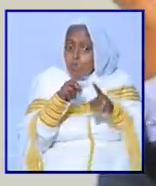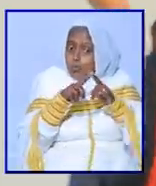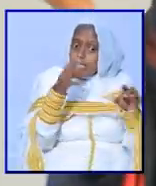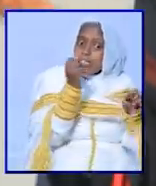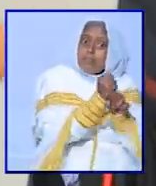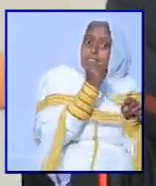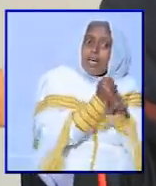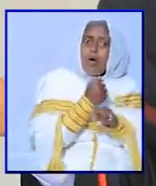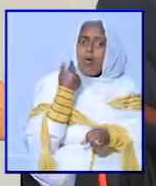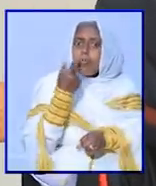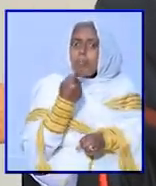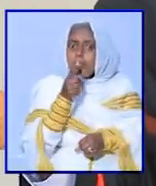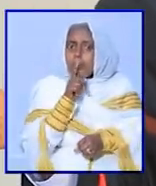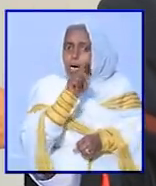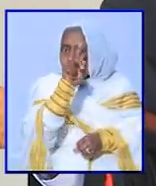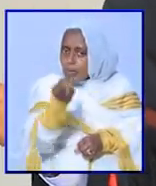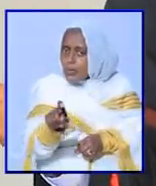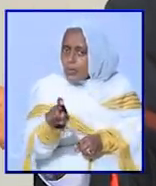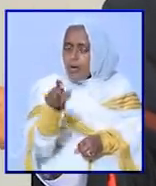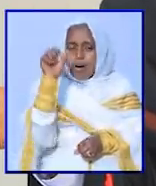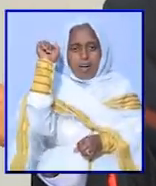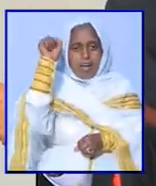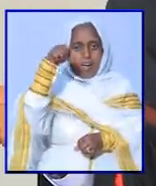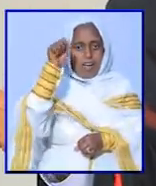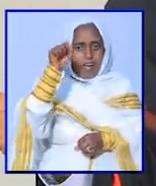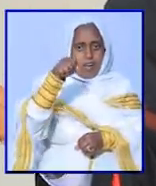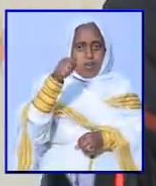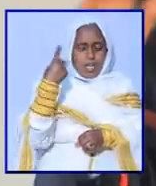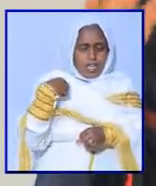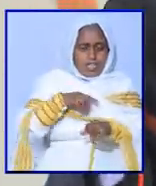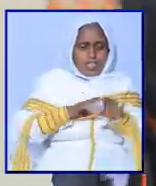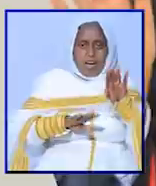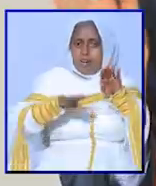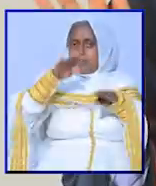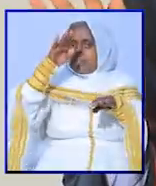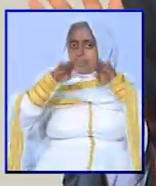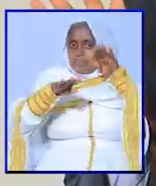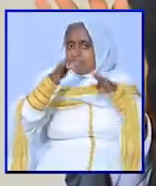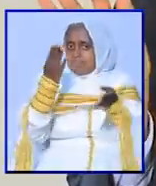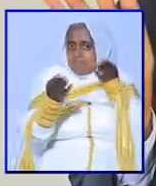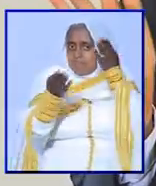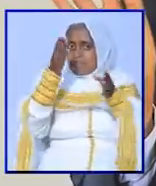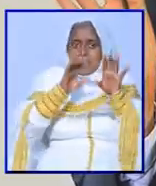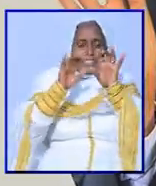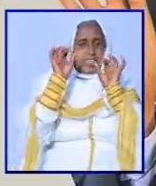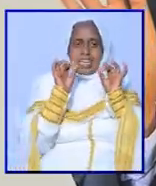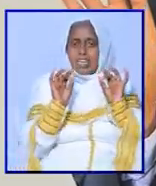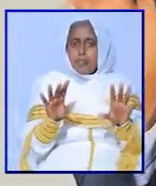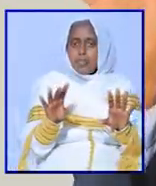በሁለቱም ግን እየሰራ ያለው ማን ነው አዎ እኛ ማበላለጥ የለብን